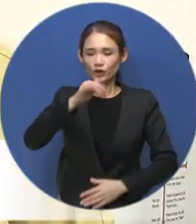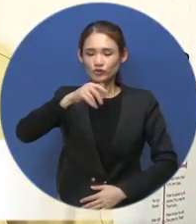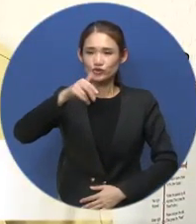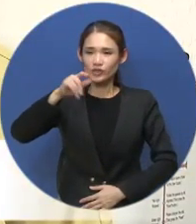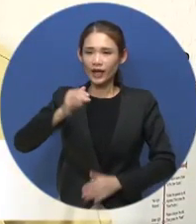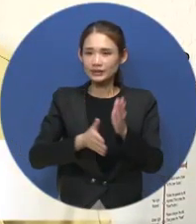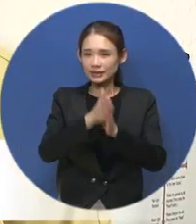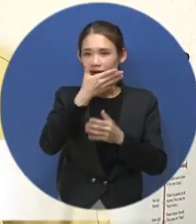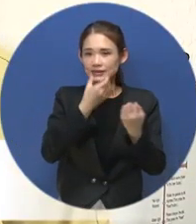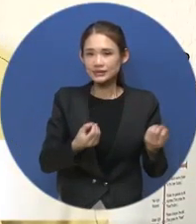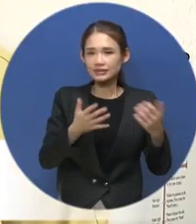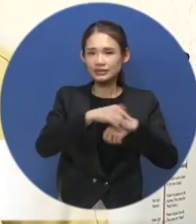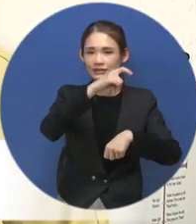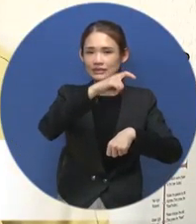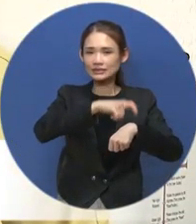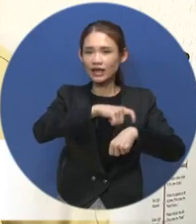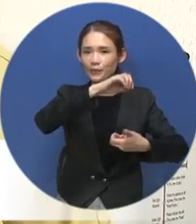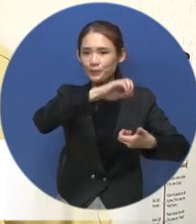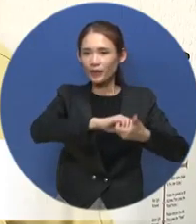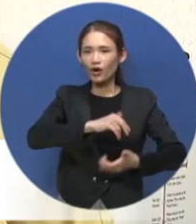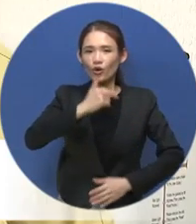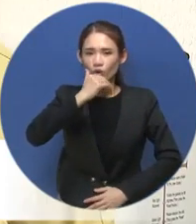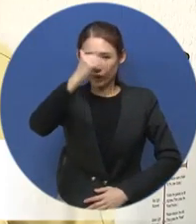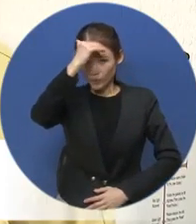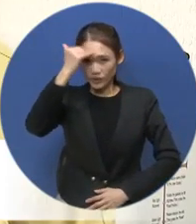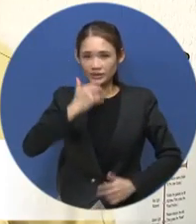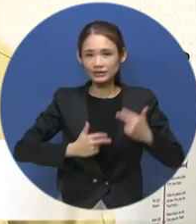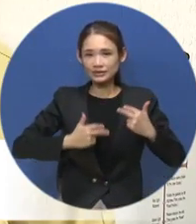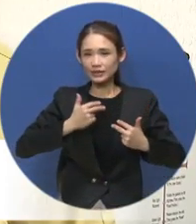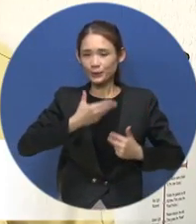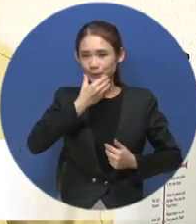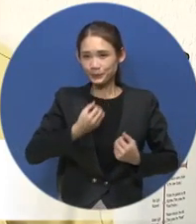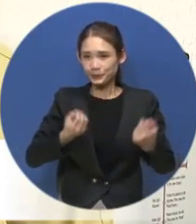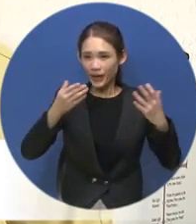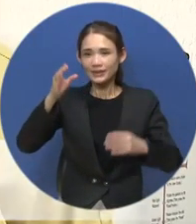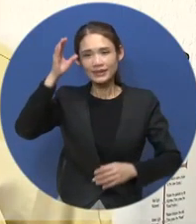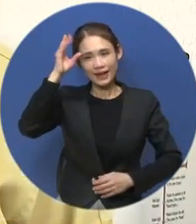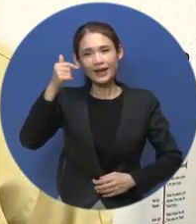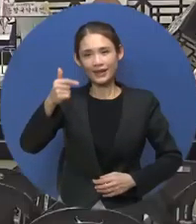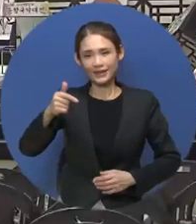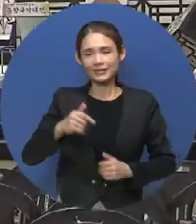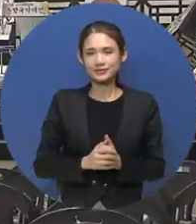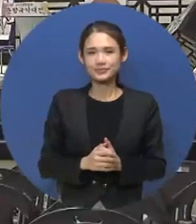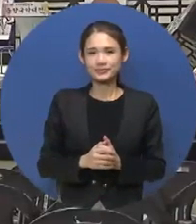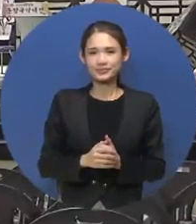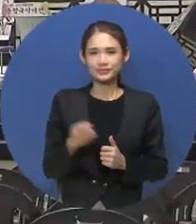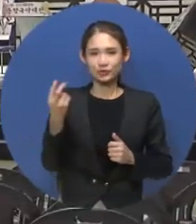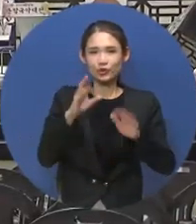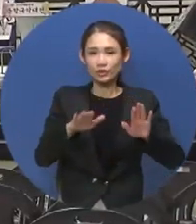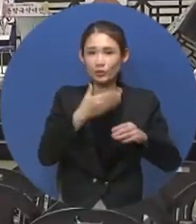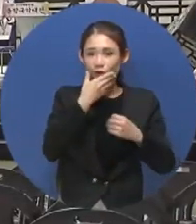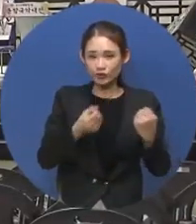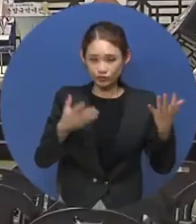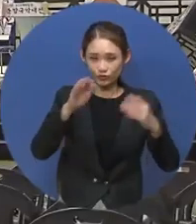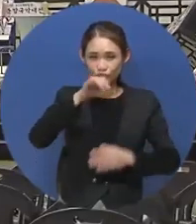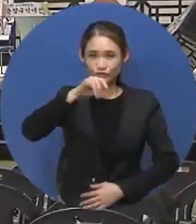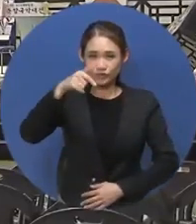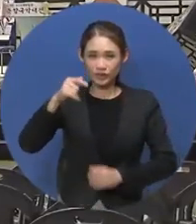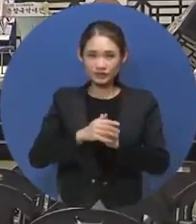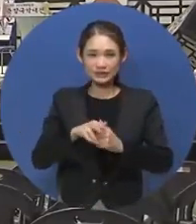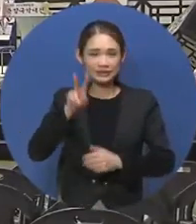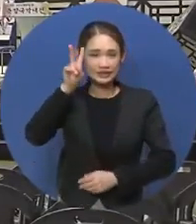8주간 분산 개최할 예정이었지만 코로나19 사태가 수그러들지 않아 불가피하게 온라인 비대면과 축소